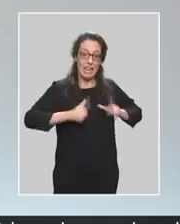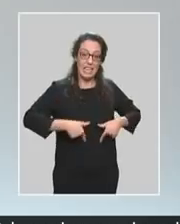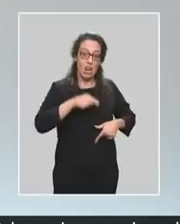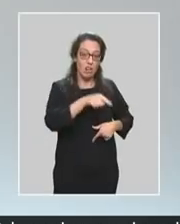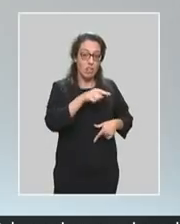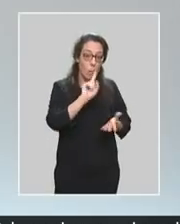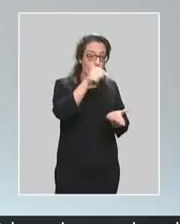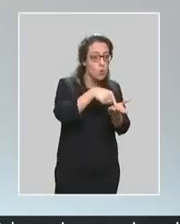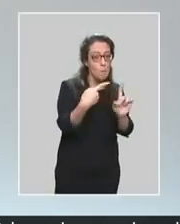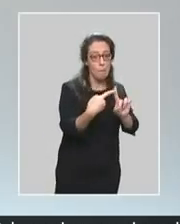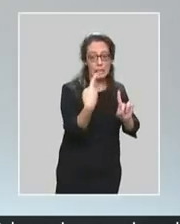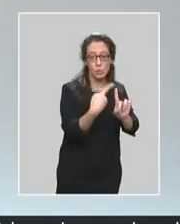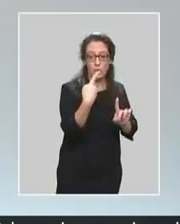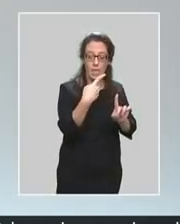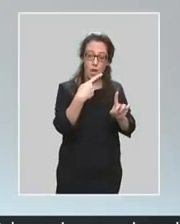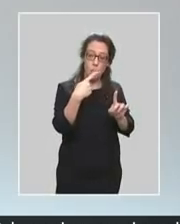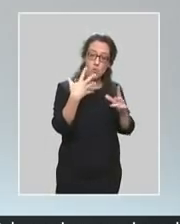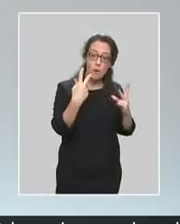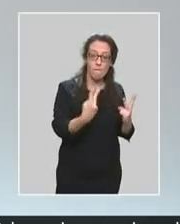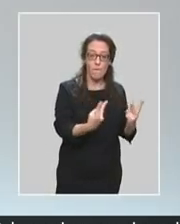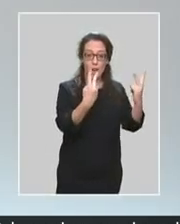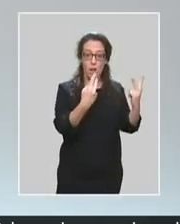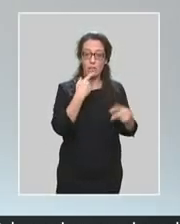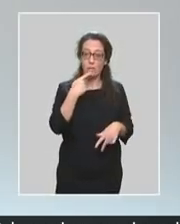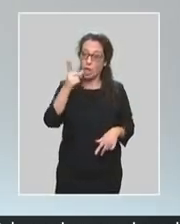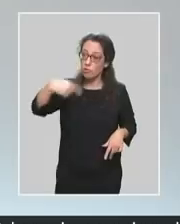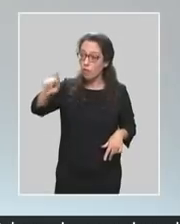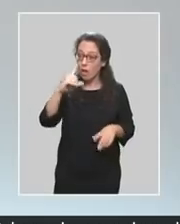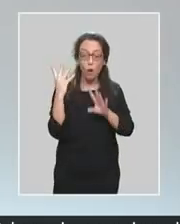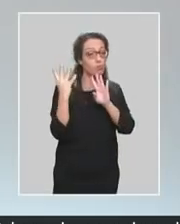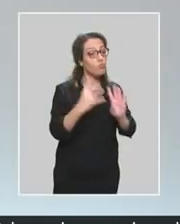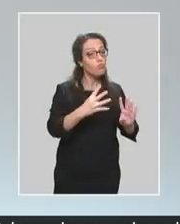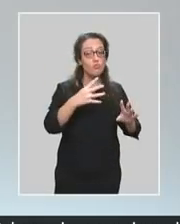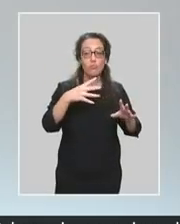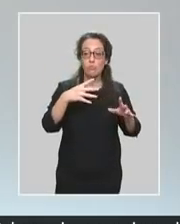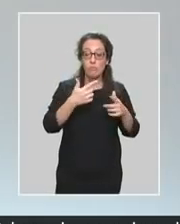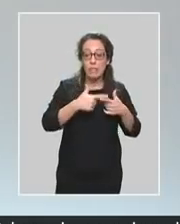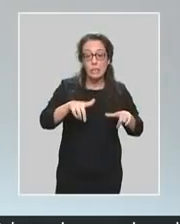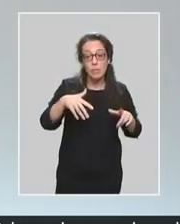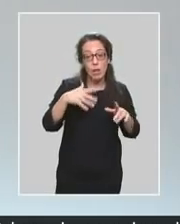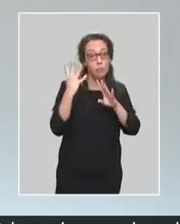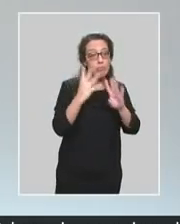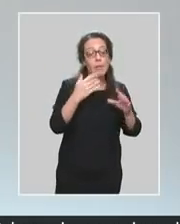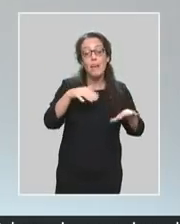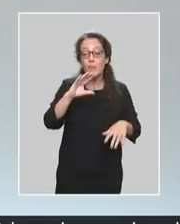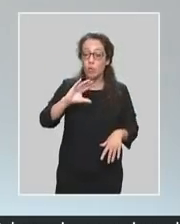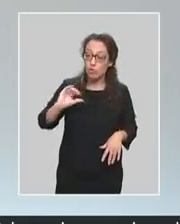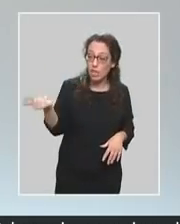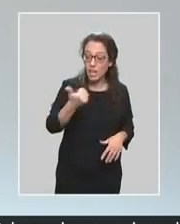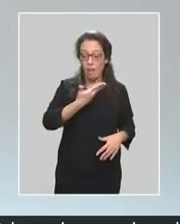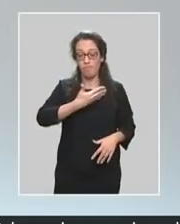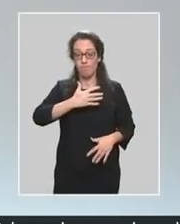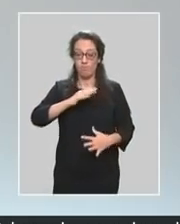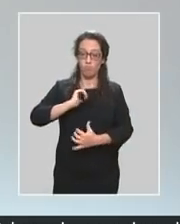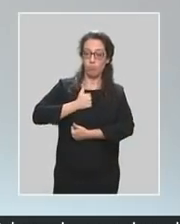où, par définition, chacun venait de manière ouverte, même si, évidemment, cela supposait le civisme de tous. C'est pourquoi j'ai